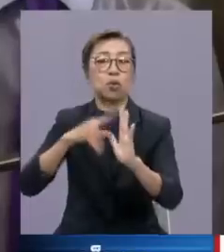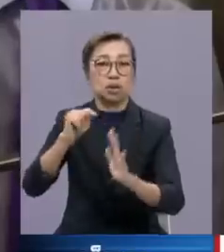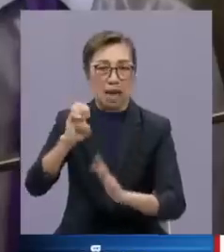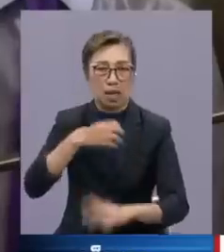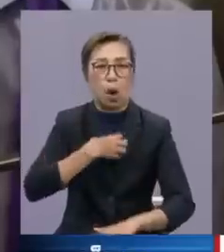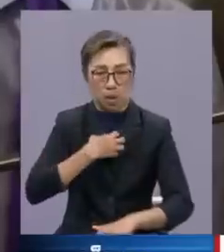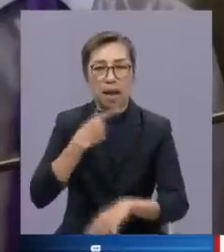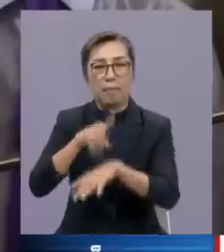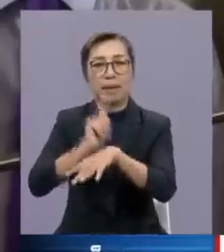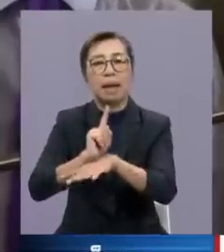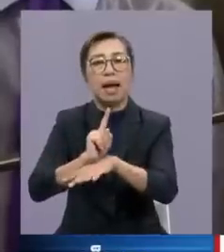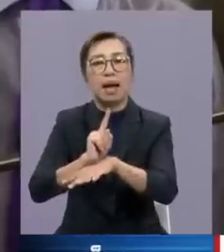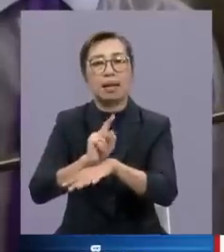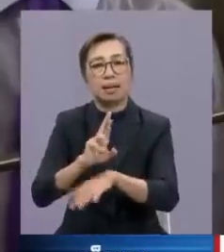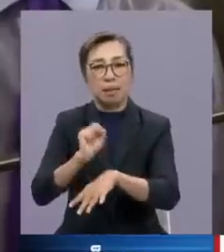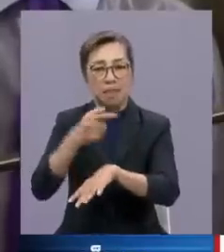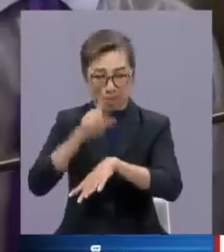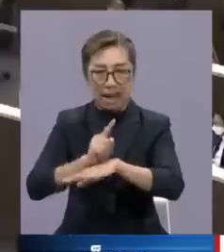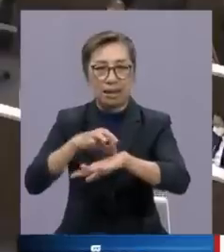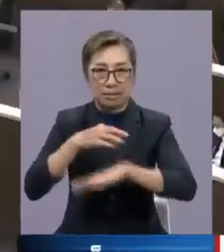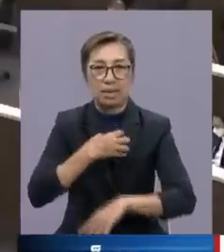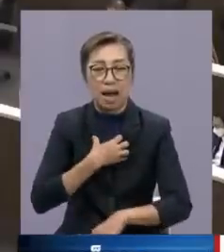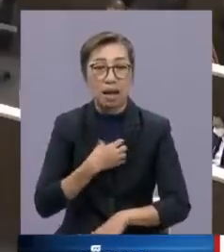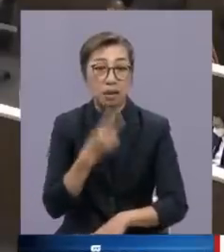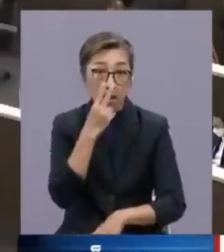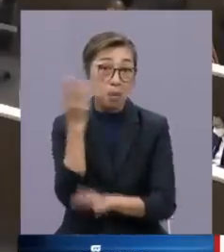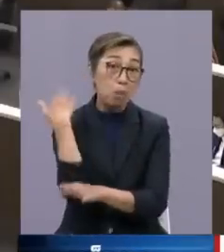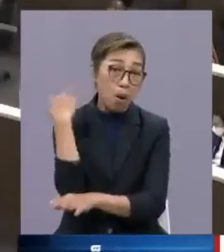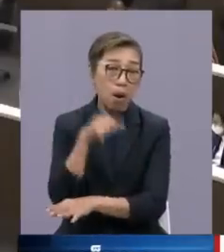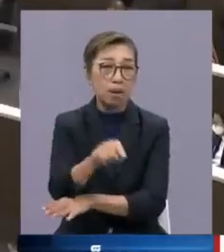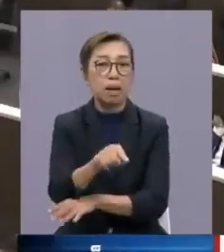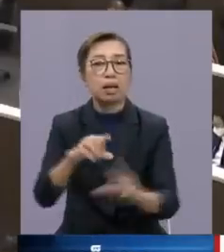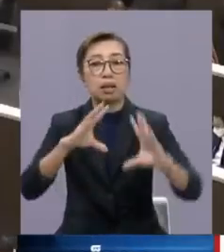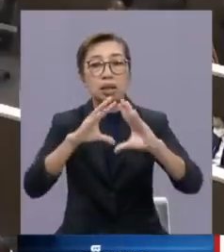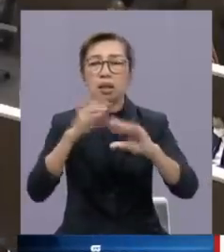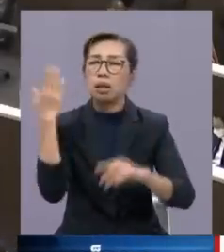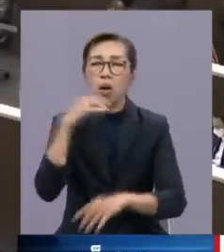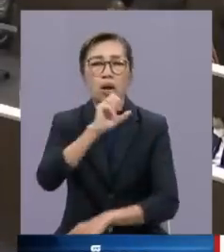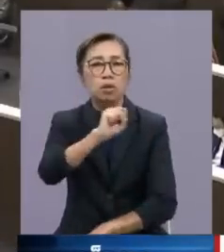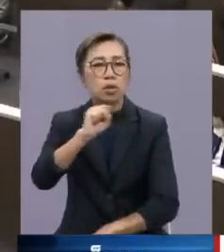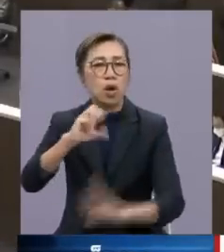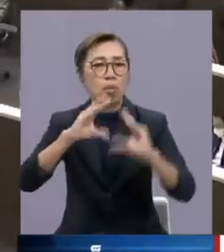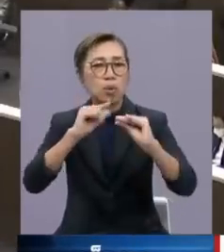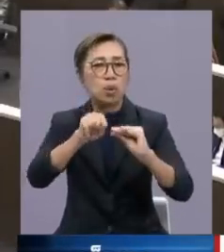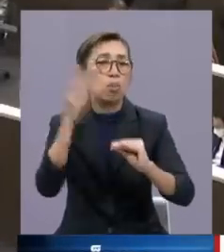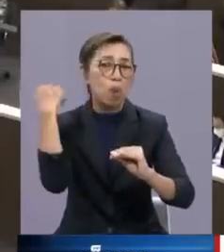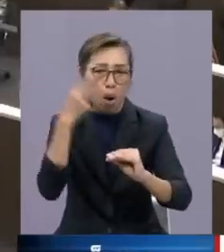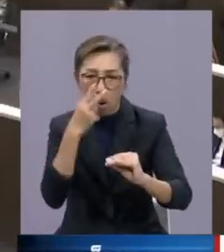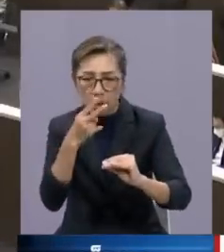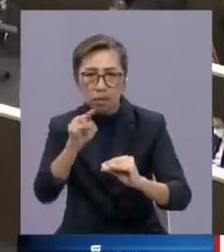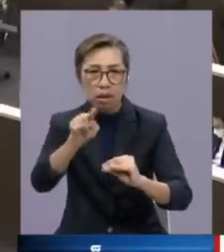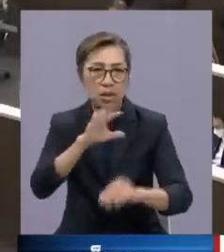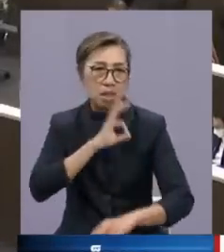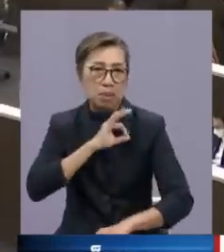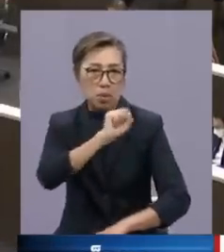องไม่ลืมนะครับว่าสภาชุดที่ผ่านมาเนี่ยสะท้อนให้เห็นเลยเต็มไปด้วยชั้นเชิงทางการเมืองกลเม็ดเด็ดพรายอะไรเนี่ยของสม